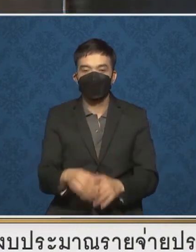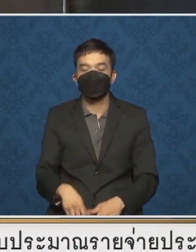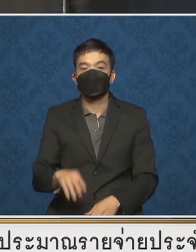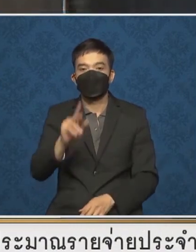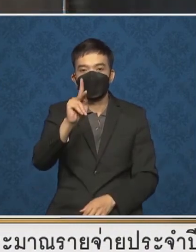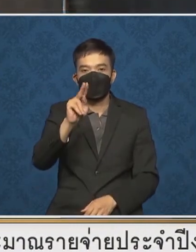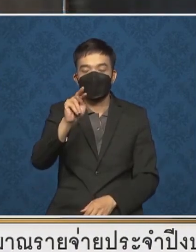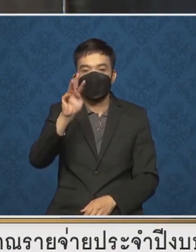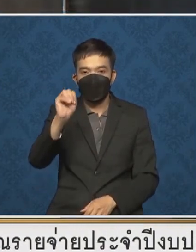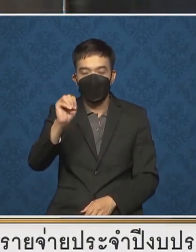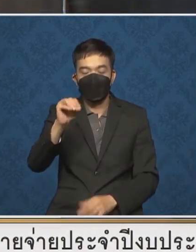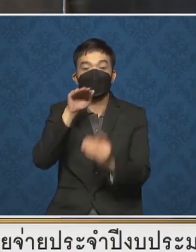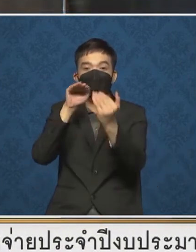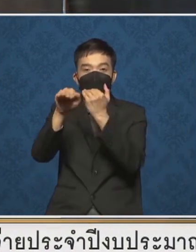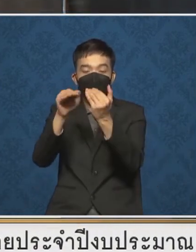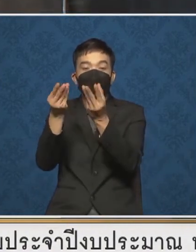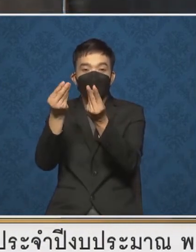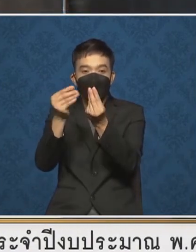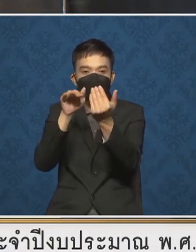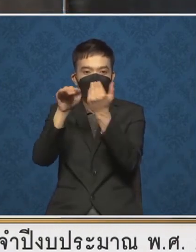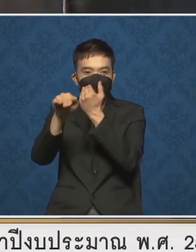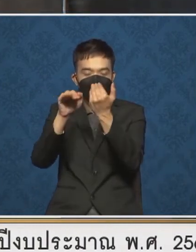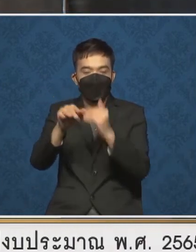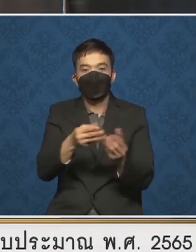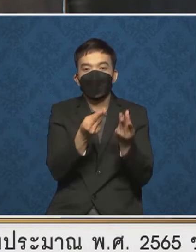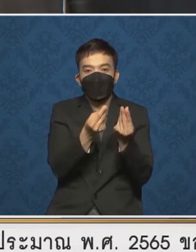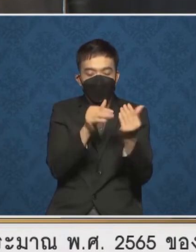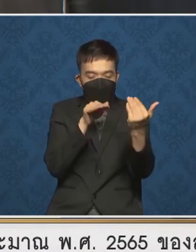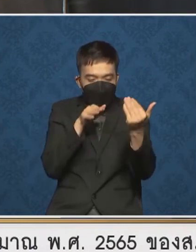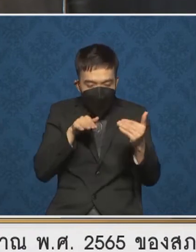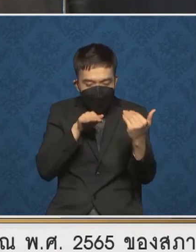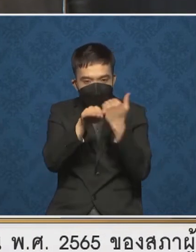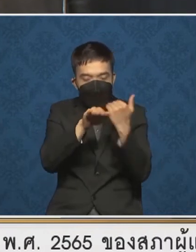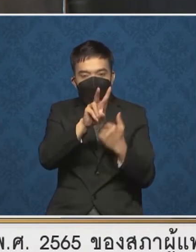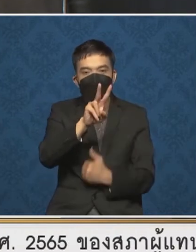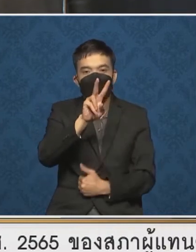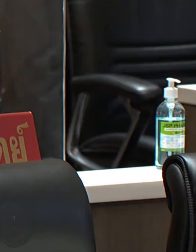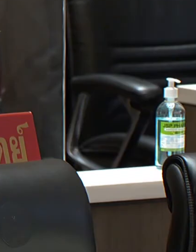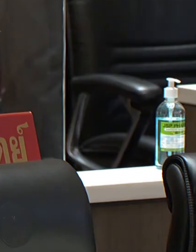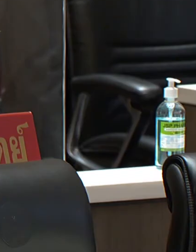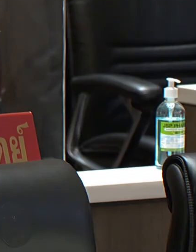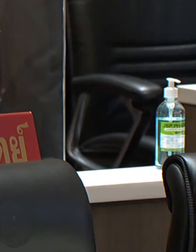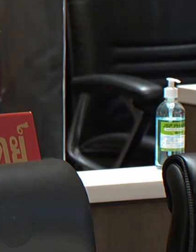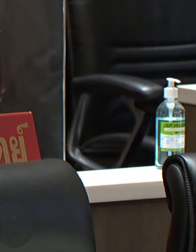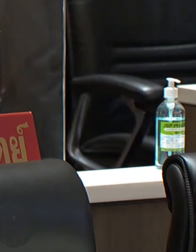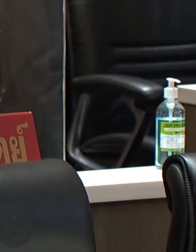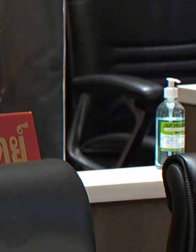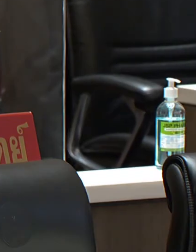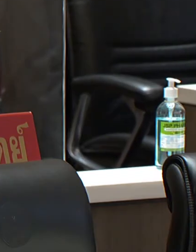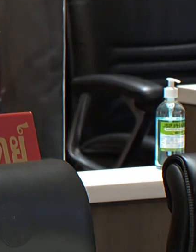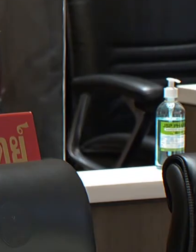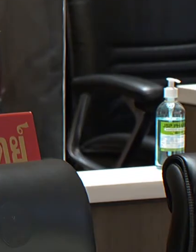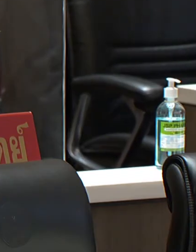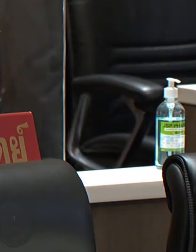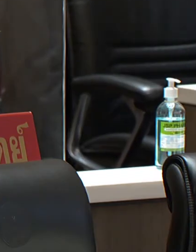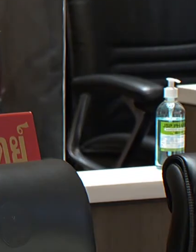นะครับขยายถนนทางหลวงแผ่นดิน4230นะครับควนไม้แดงมะนาวหวานช่วงตลาดอำเภอนาบอ